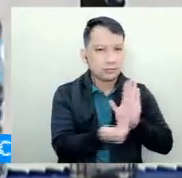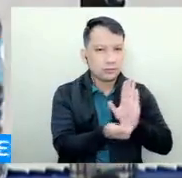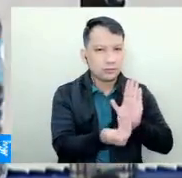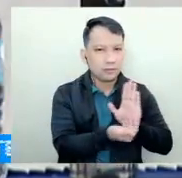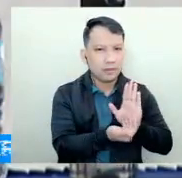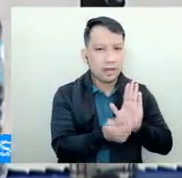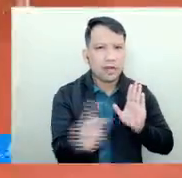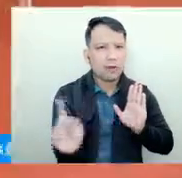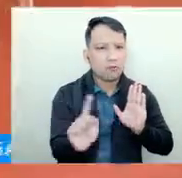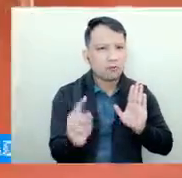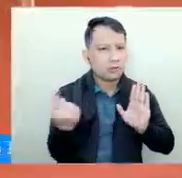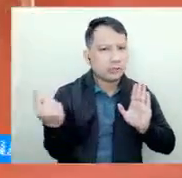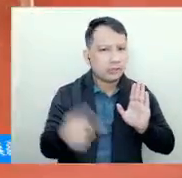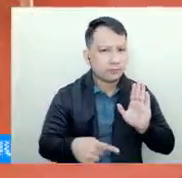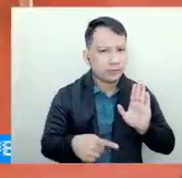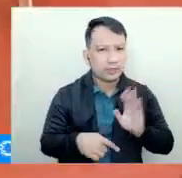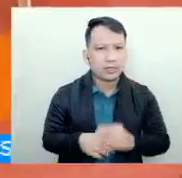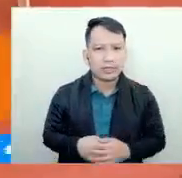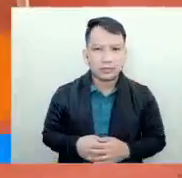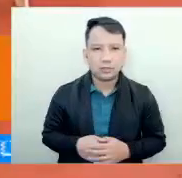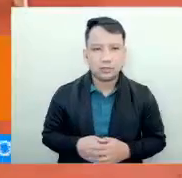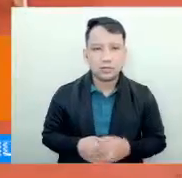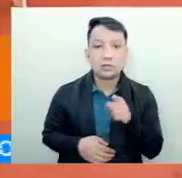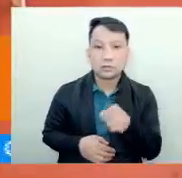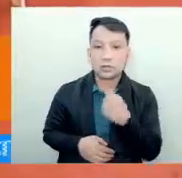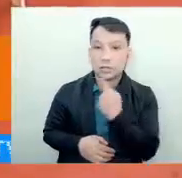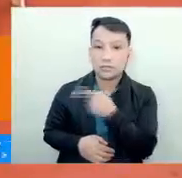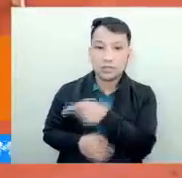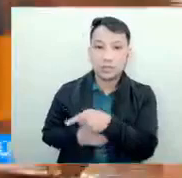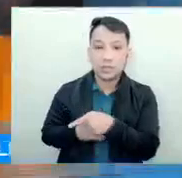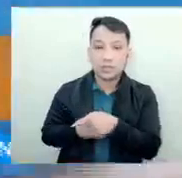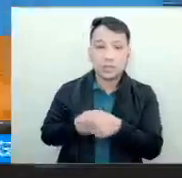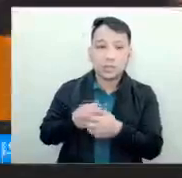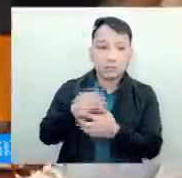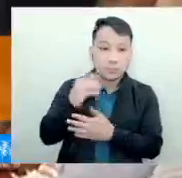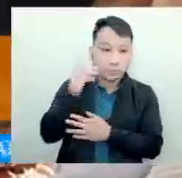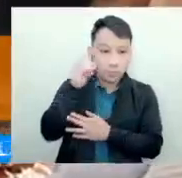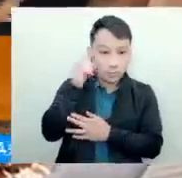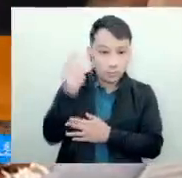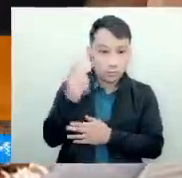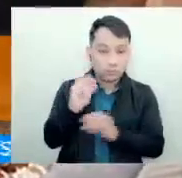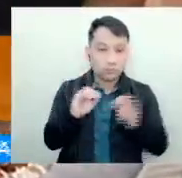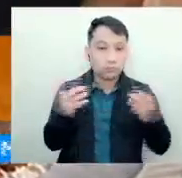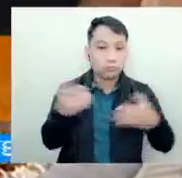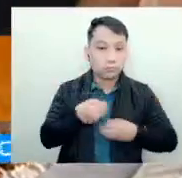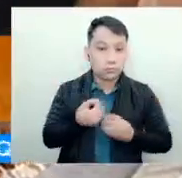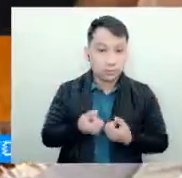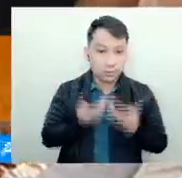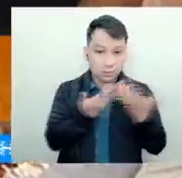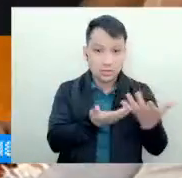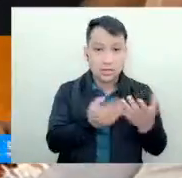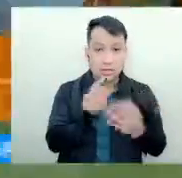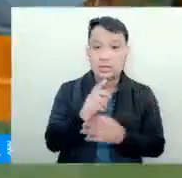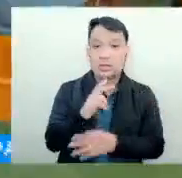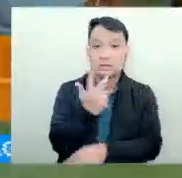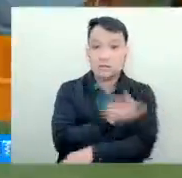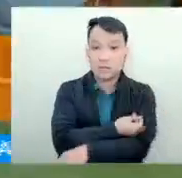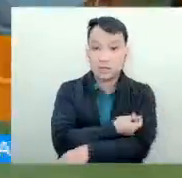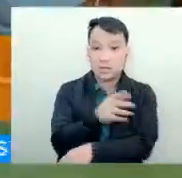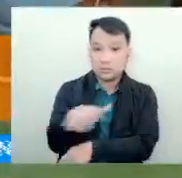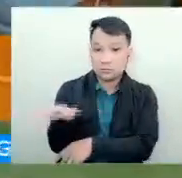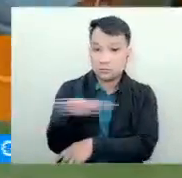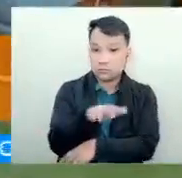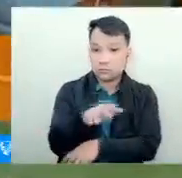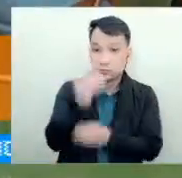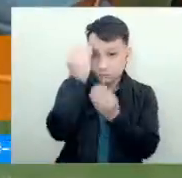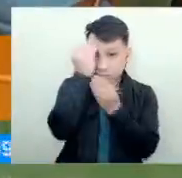na nangyari nito. Hinikayat din ni PNP Chief Guillermo Eliazar ang mga naalok ng bentahan ng vaccine slots na isumbong